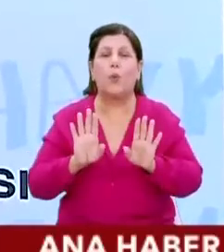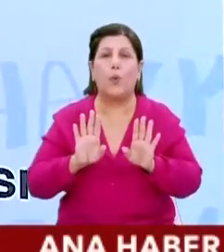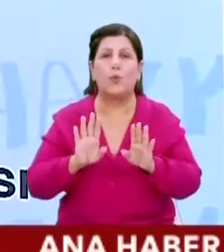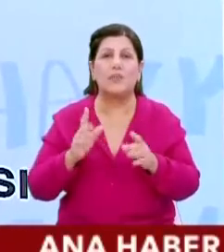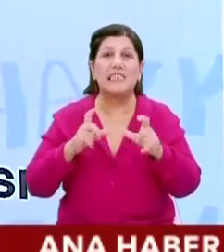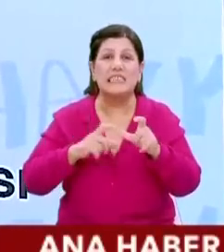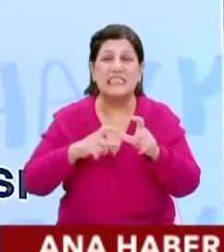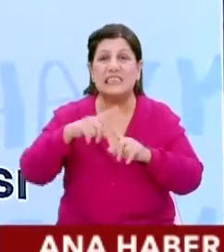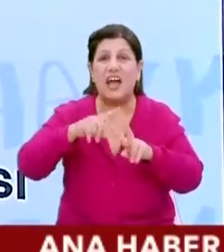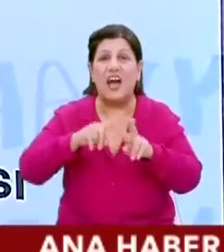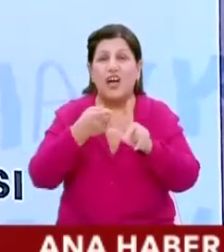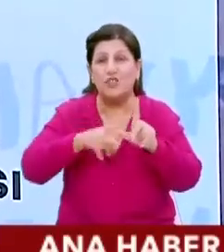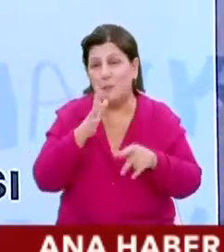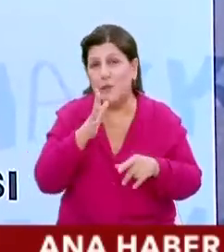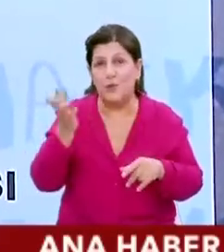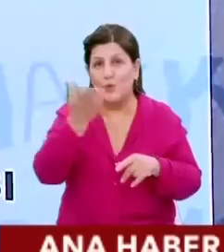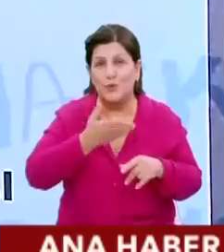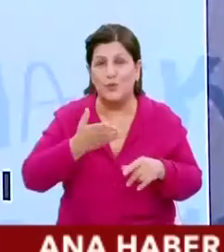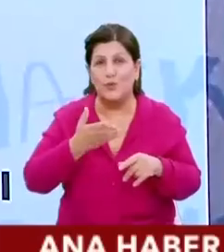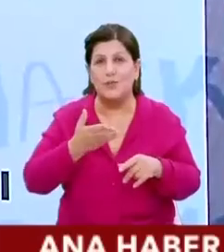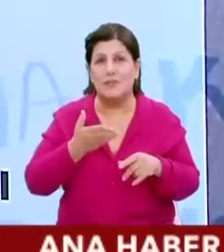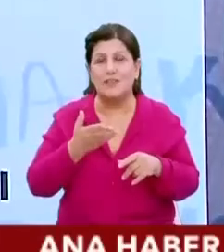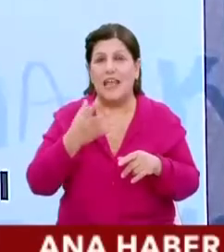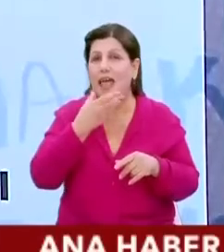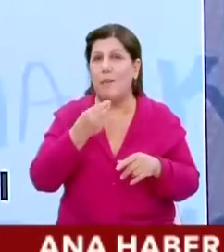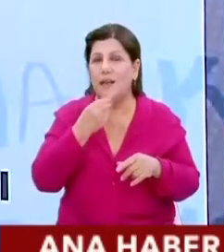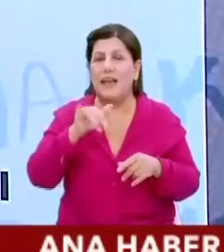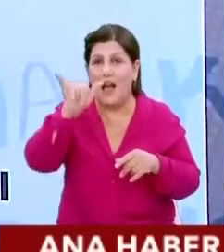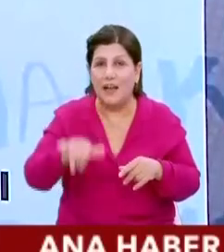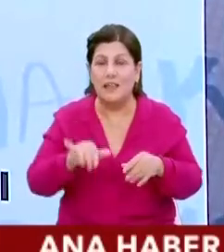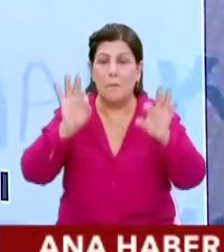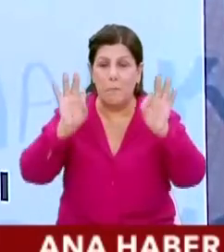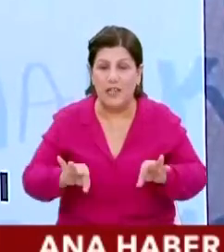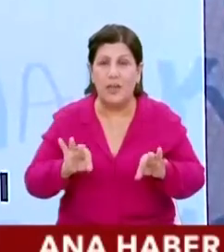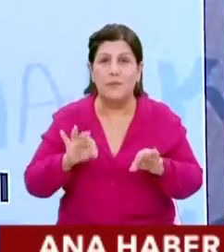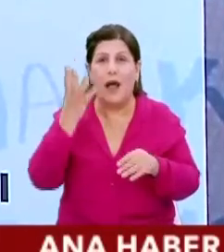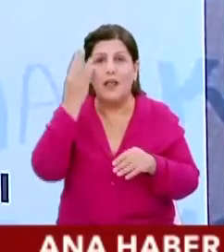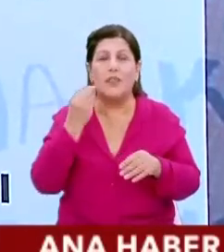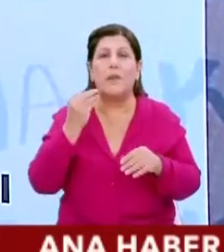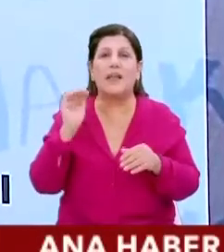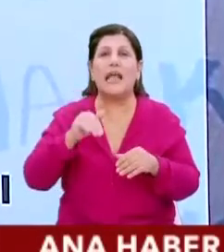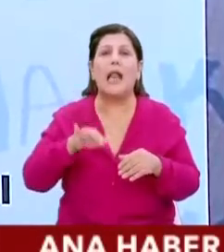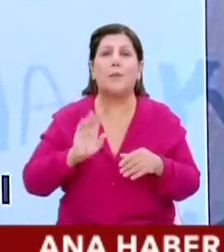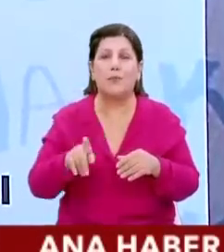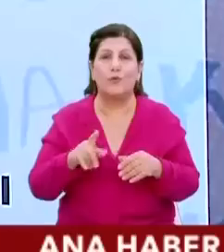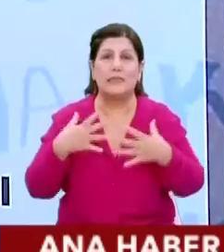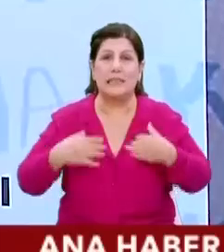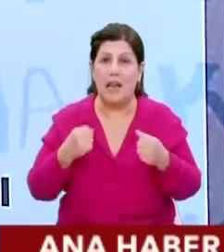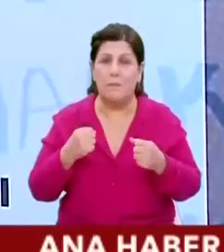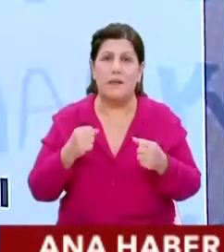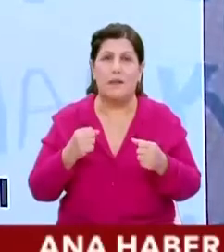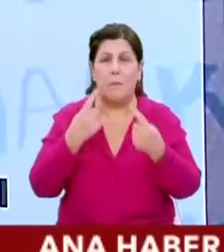staj biliyorsunuz ki herkesin malumu emeklilik hakkının başlaması anlamına gelmiyor sağlık